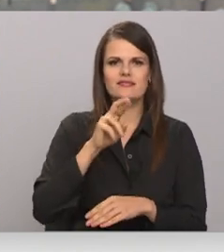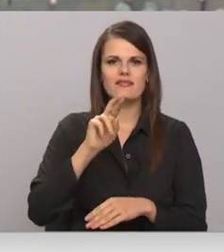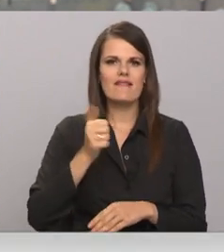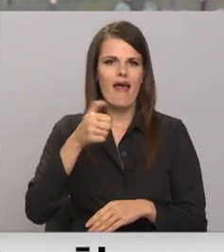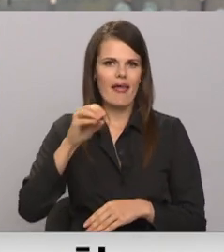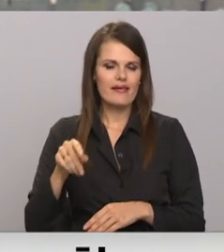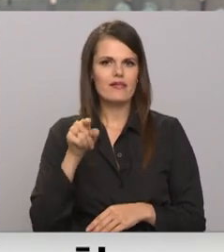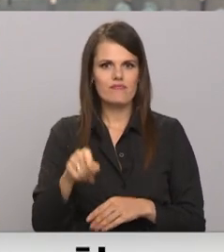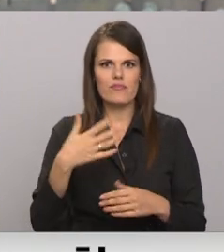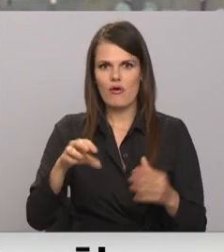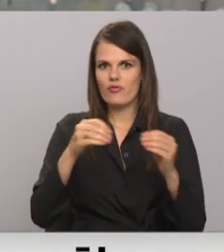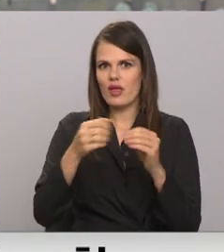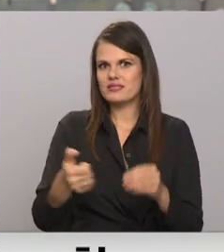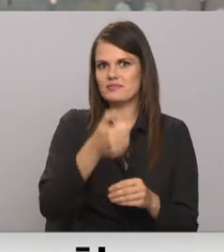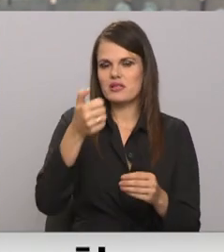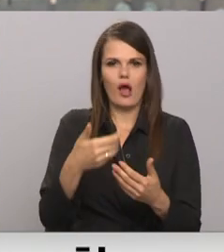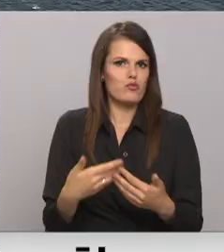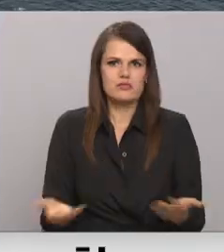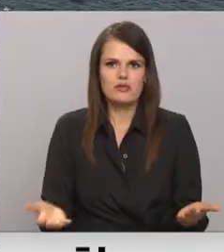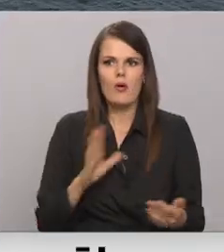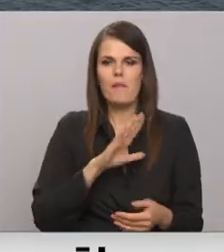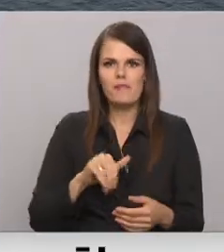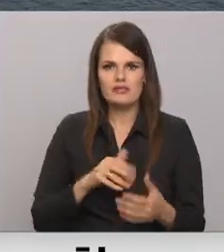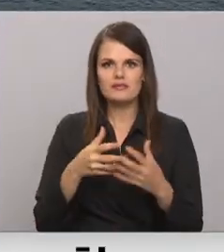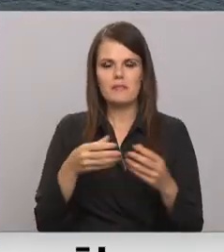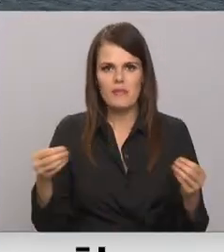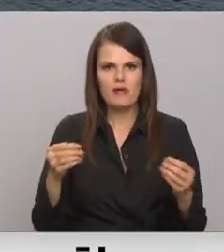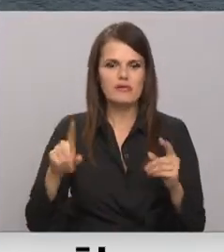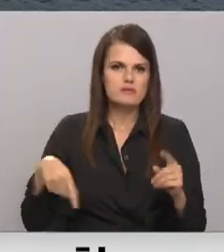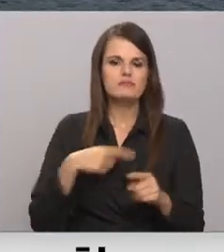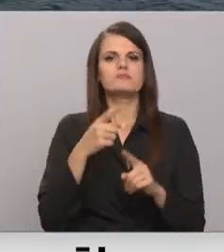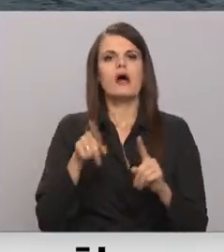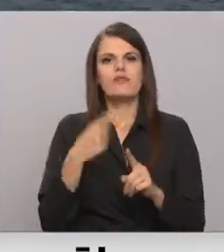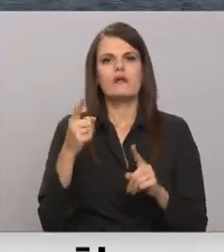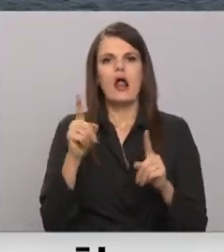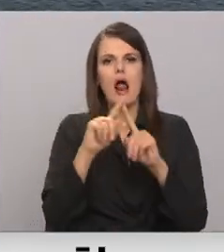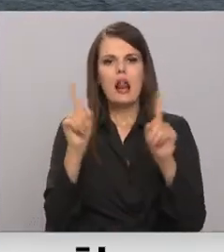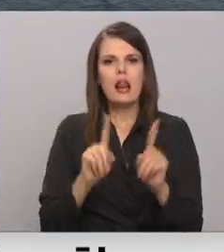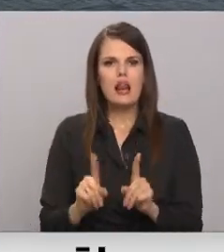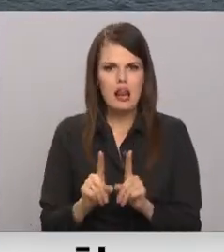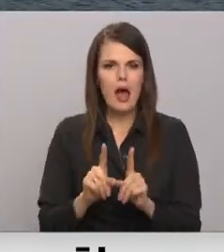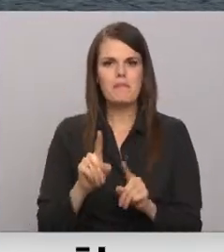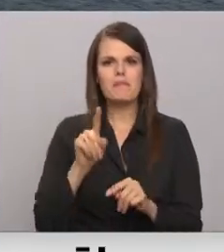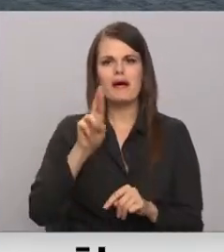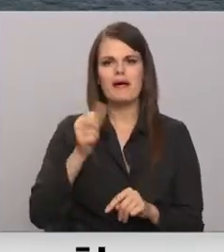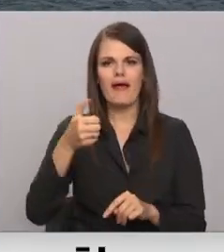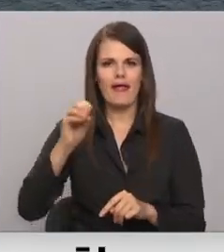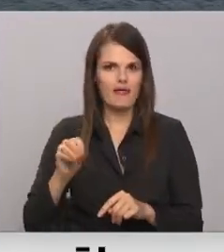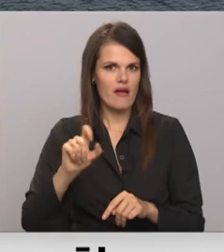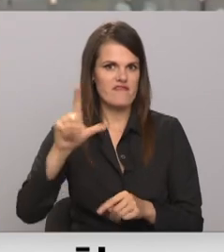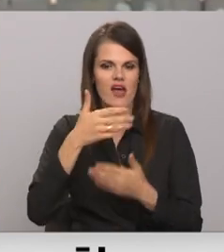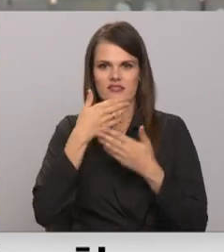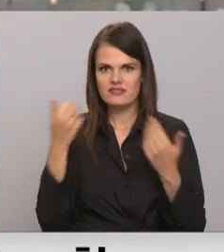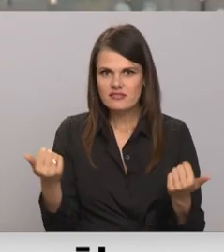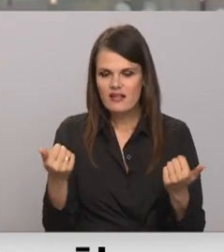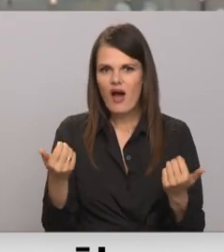arī 10 gadus nav. Un pēc tam tā pavasara, ar kaut kā pa lapreņģi, ko sauc, kad lapas sāka plaukt, ja, tā arī vairāk nav.